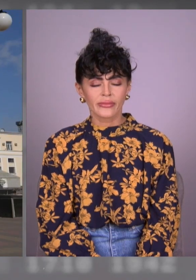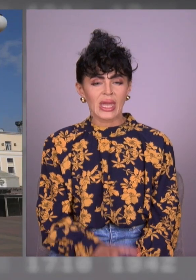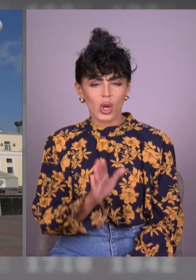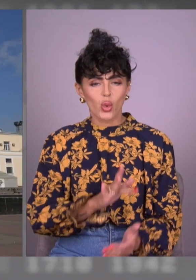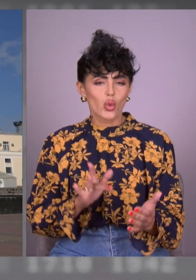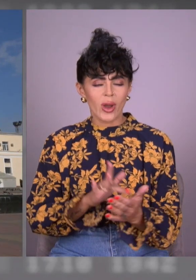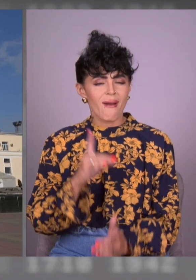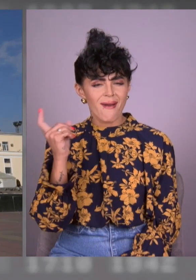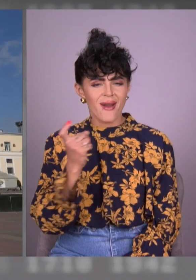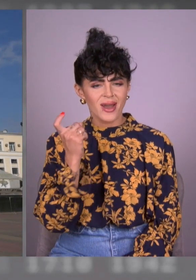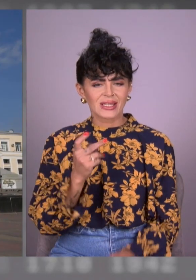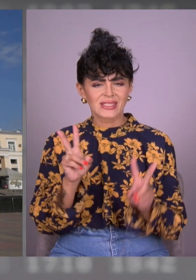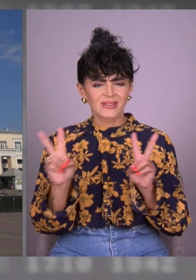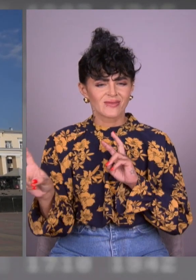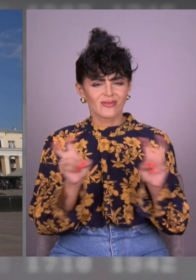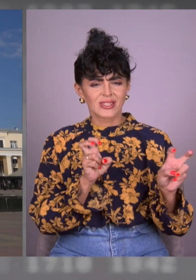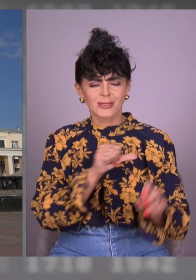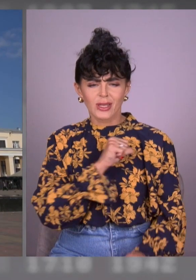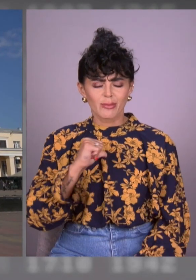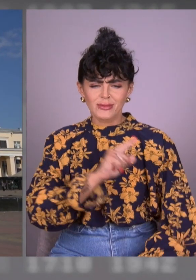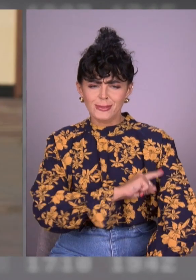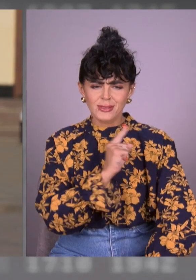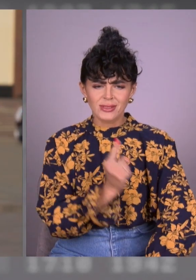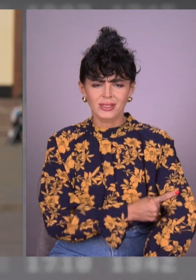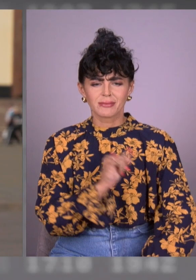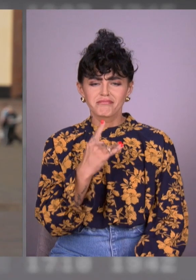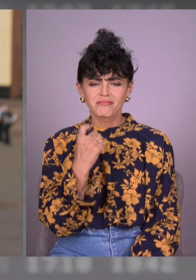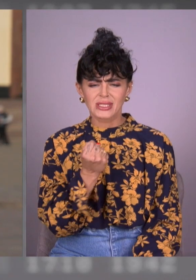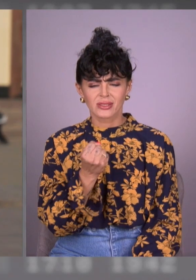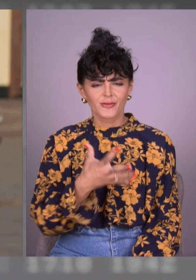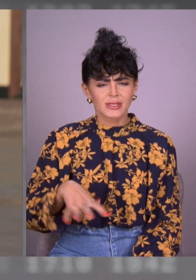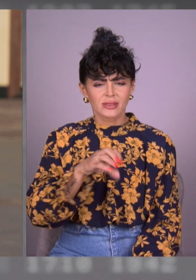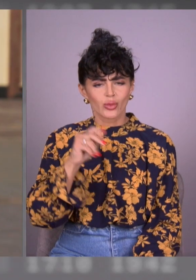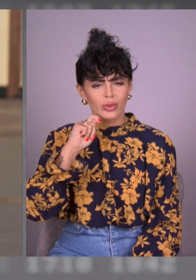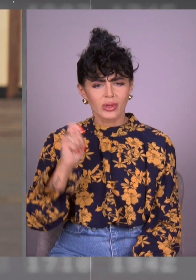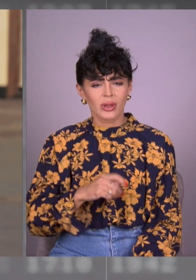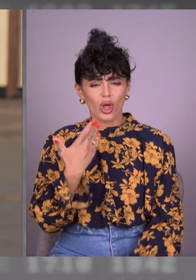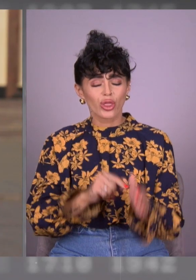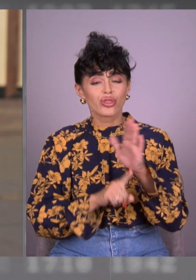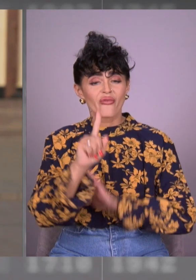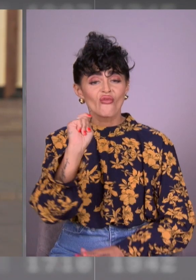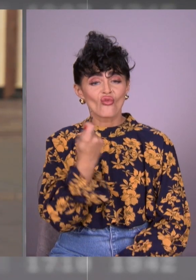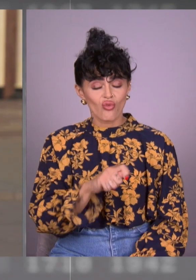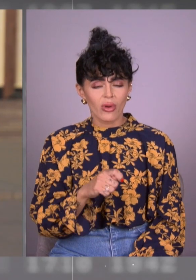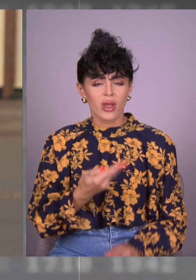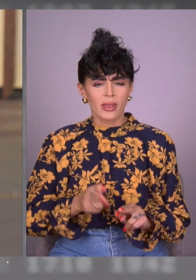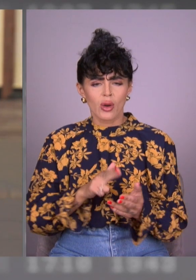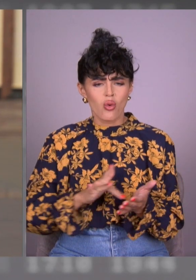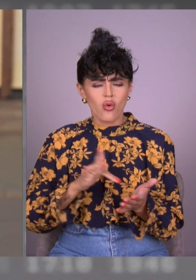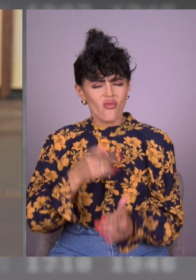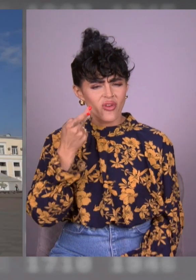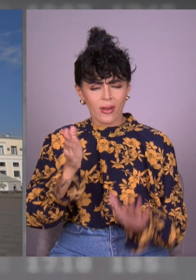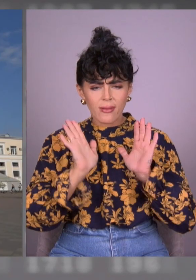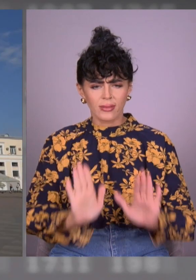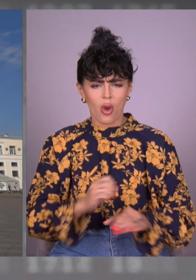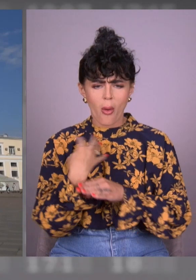Харків – символ незламності і міцності всіх українців. З першого дня повномасштабного вторгнення місто зазнає нещадних